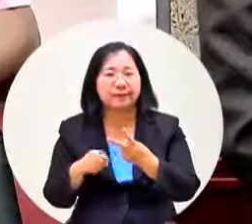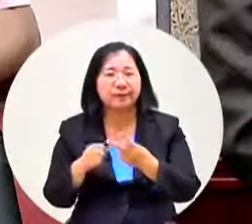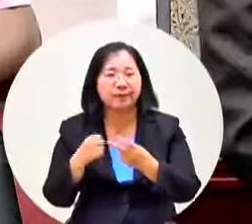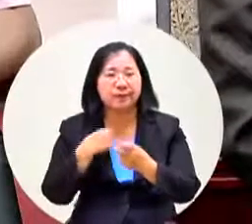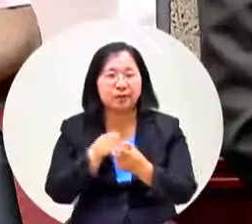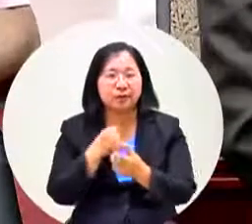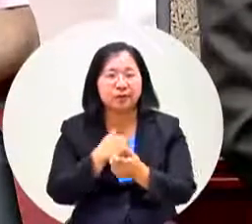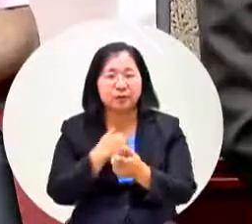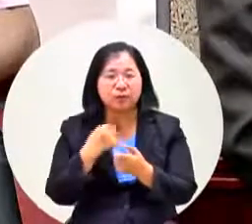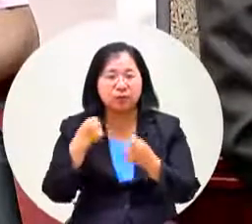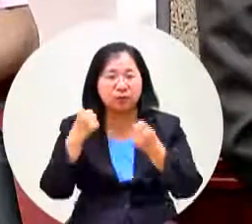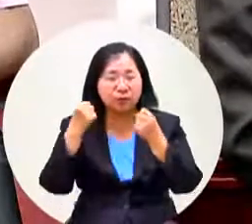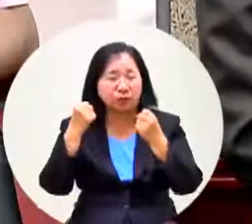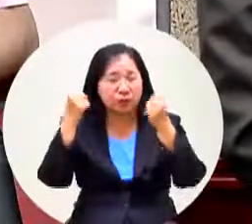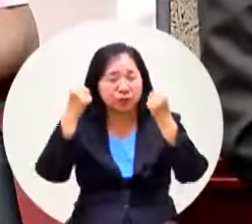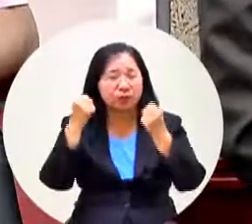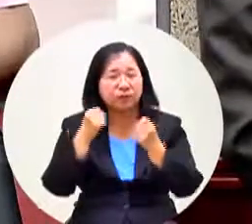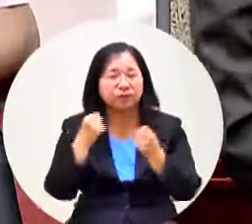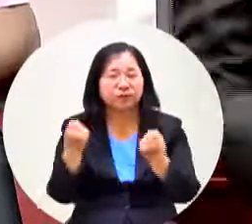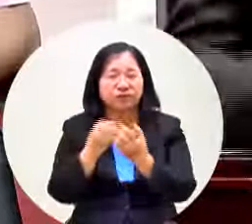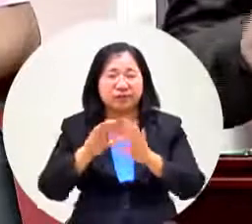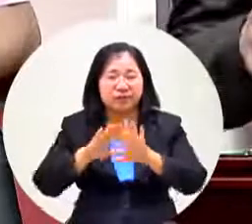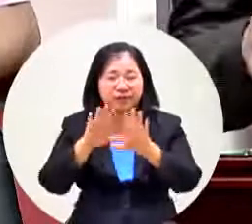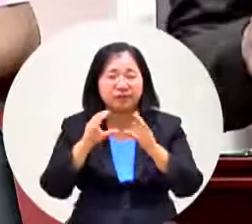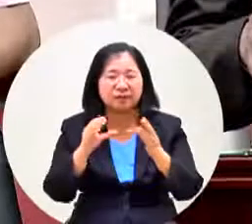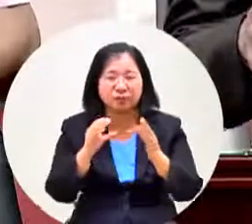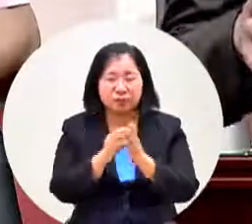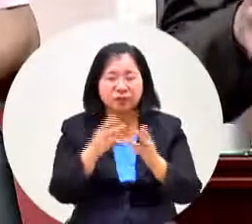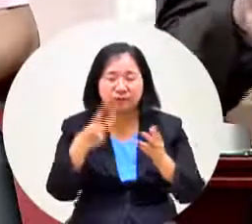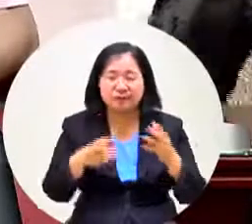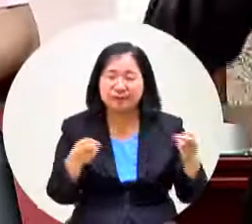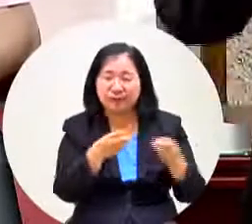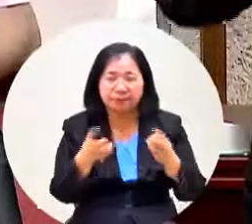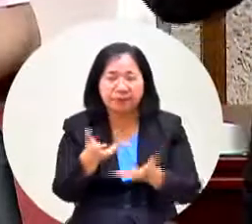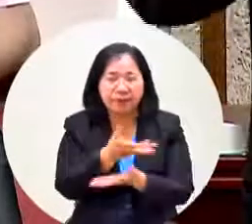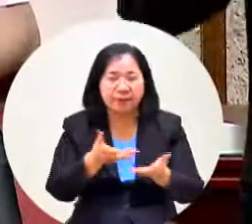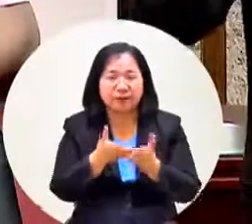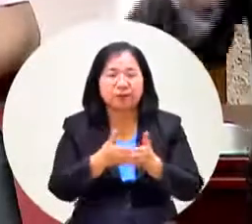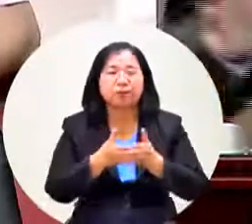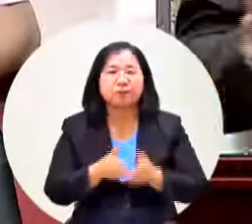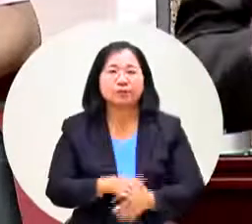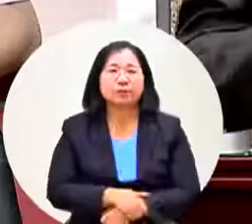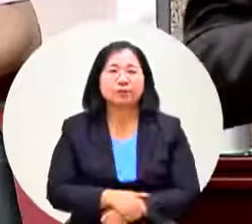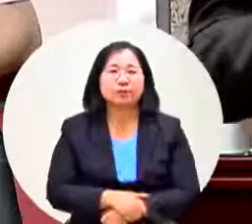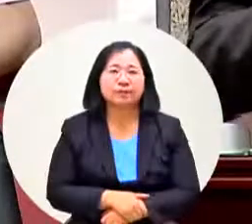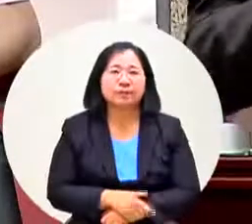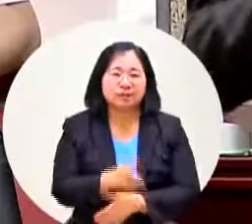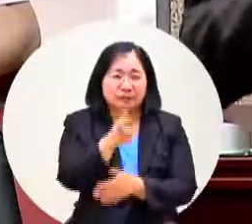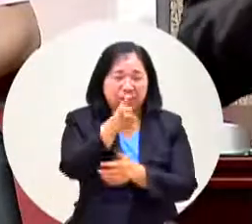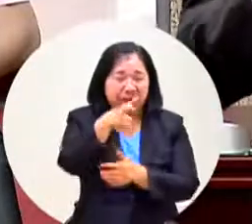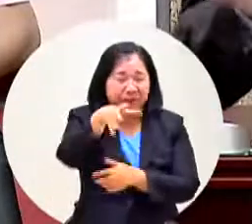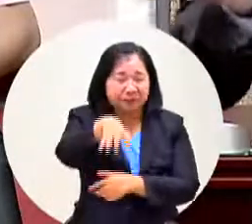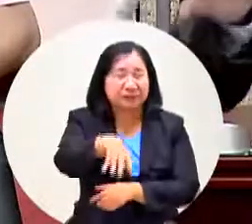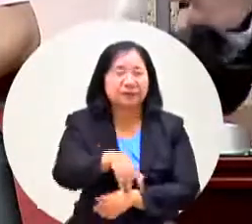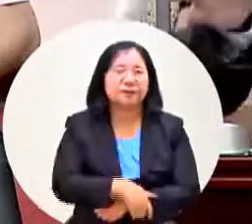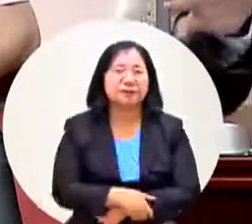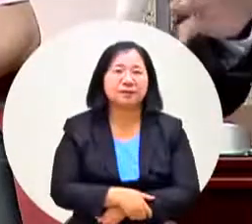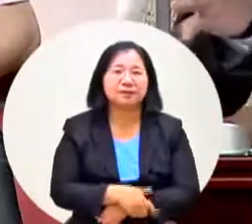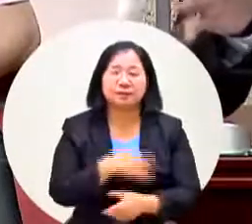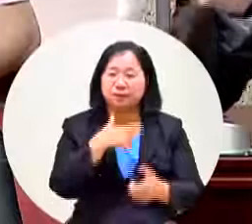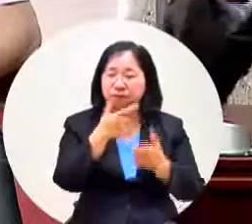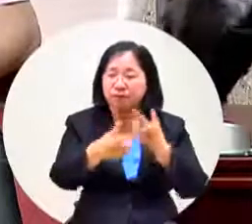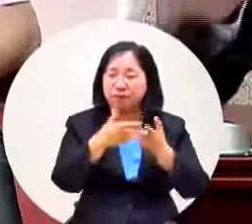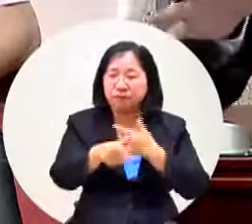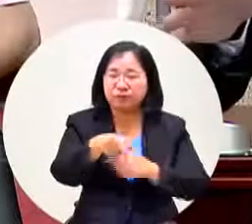个体育的项目咧顶馆，啊，所以伊也要做这个公园的部分的话，我想可能咱就爱来过爱行这